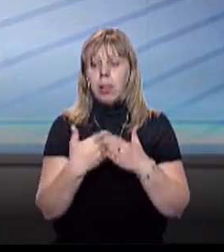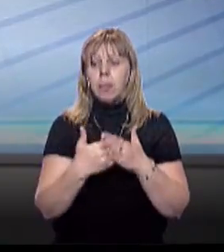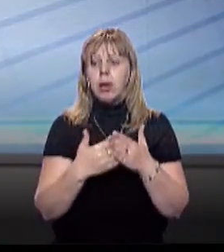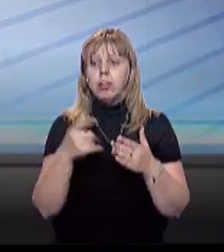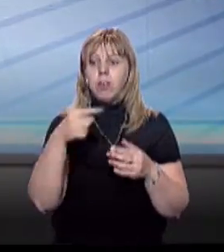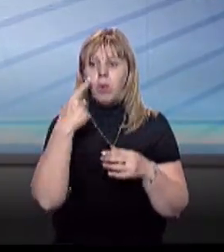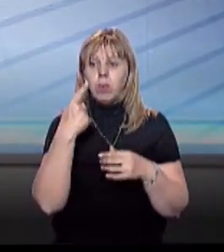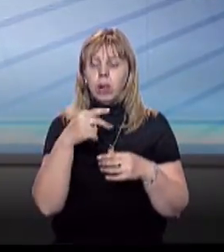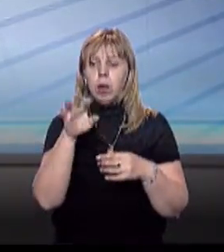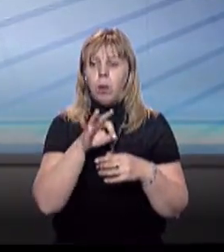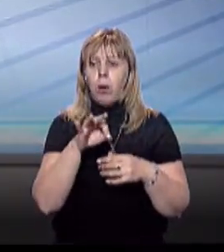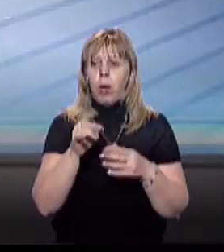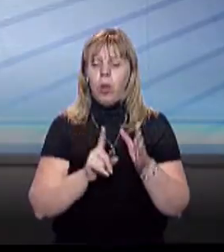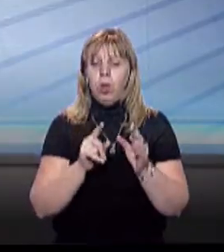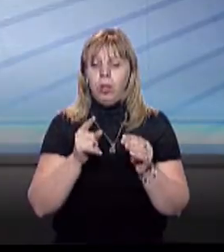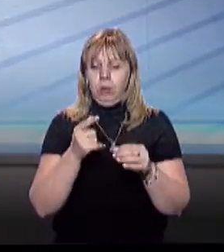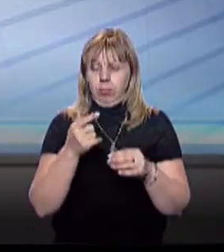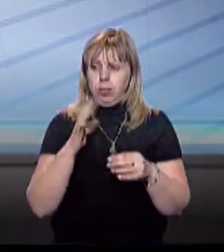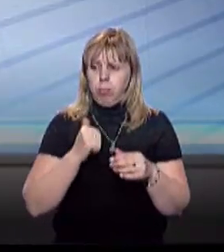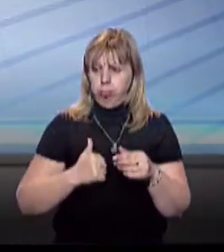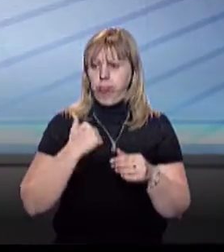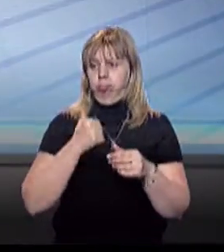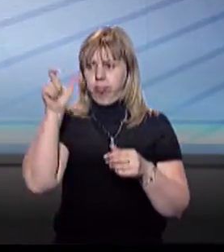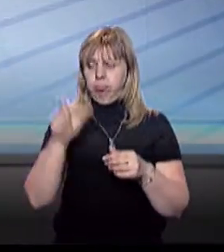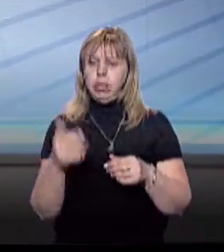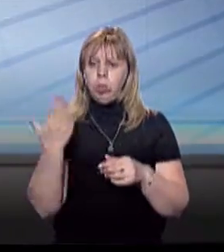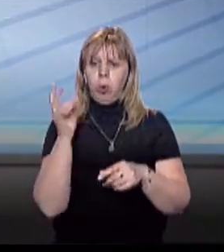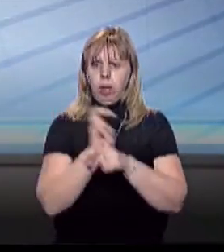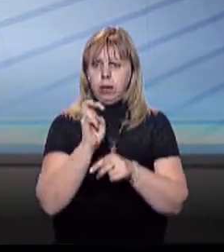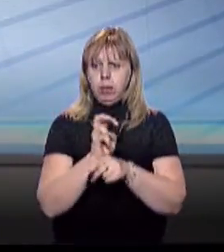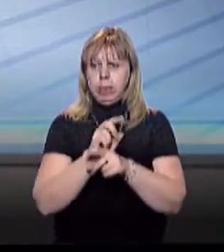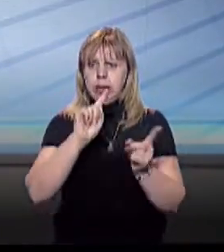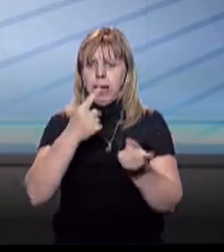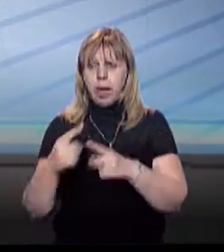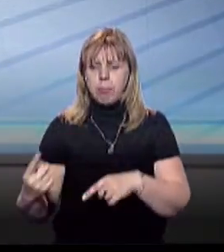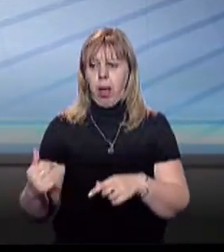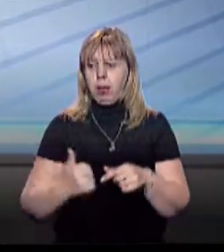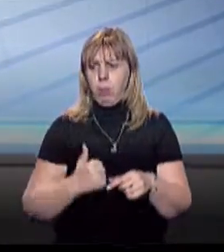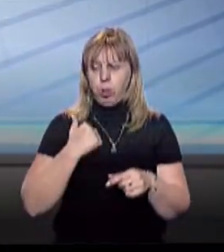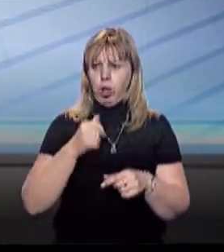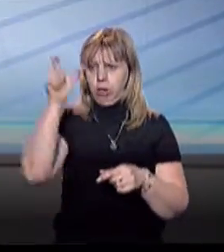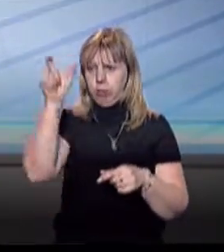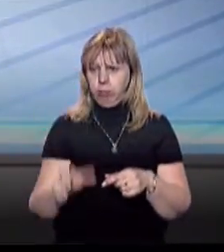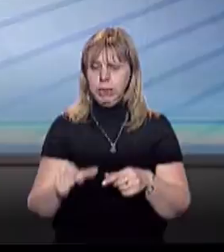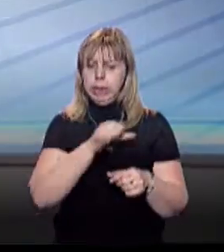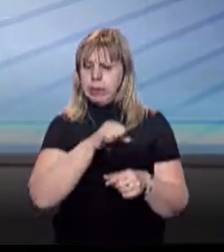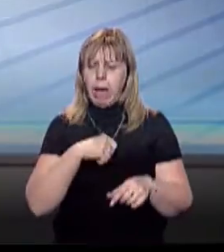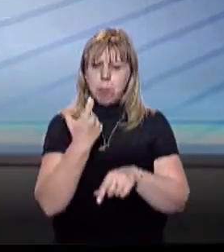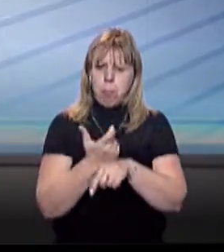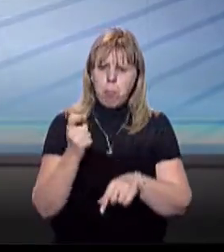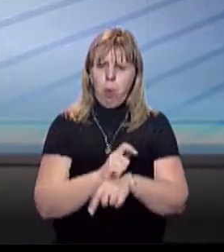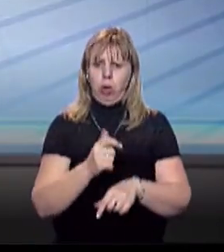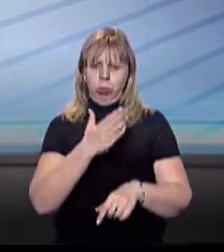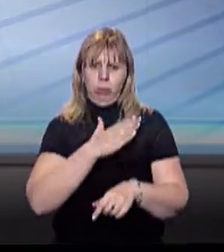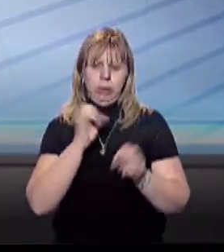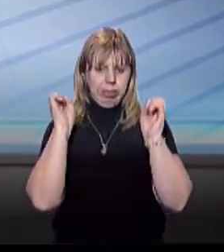якщо говорити там про почесних донорів, так? Скільки разів от закарпатець, почесний донор, найбільше за своє життя